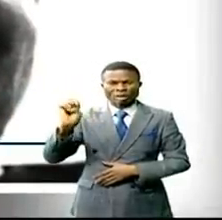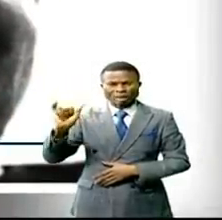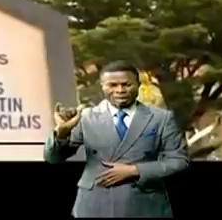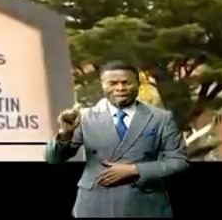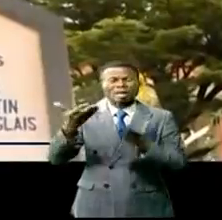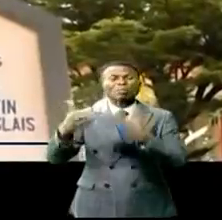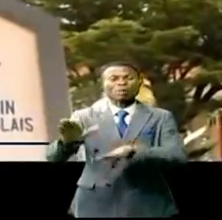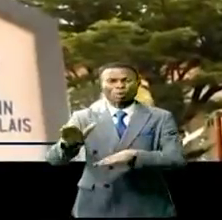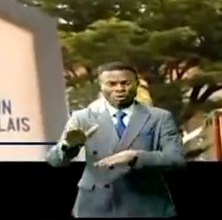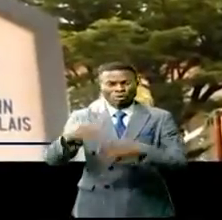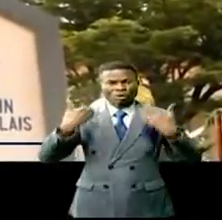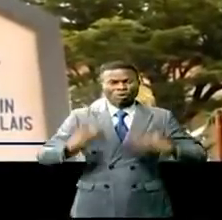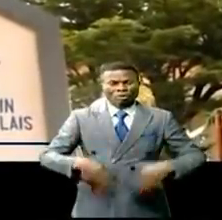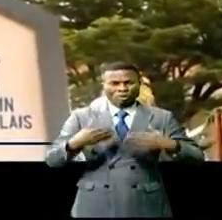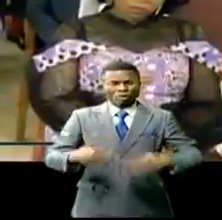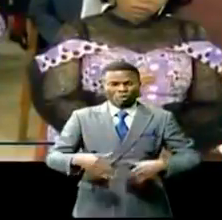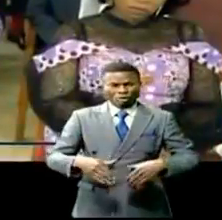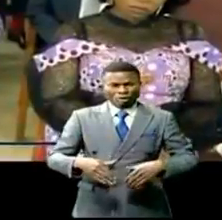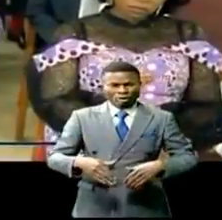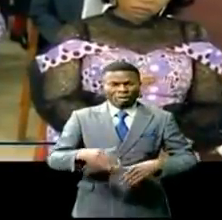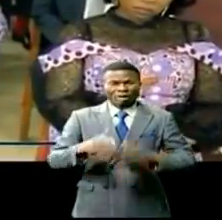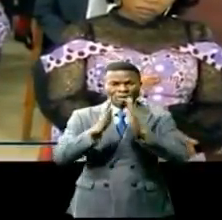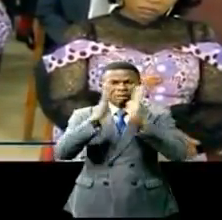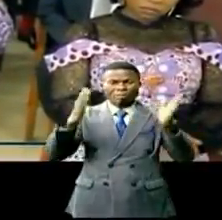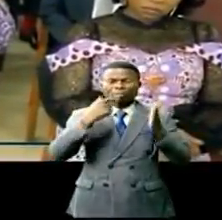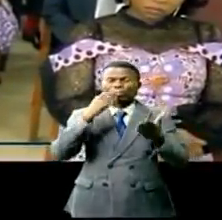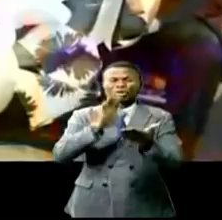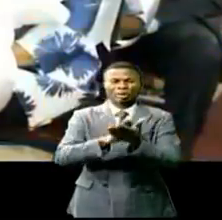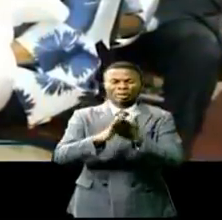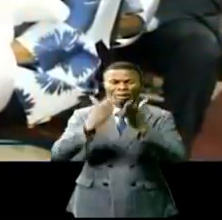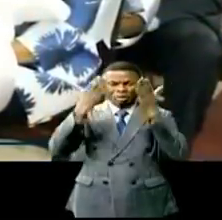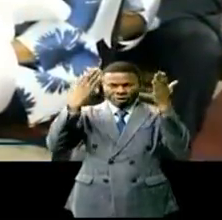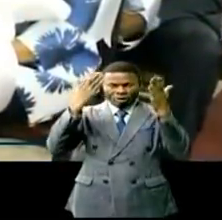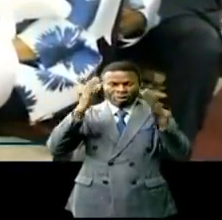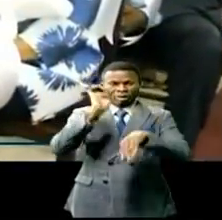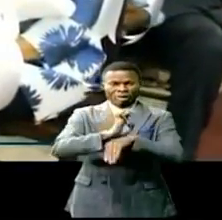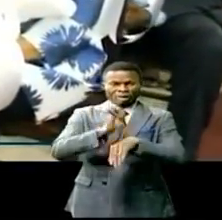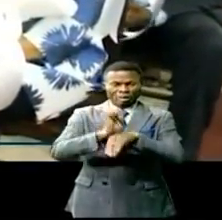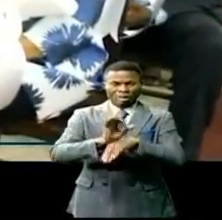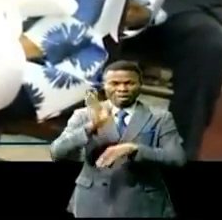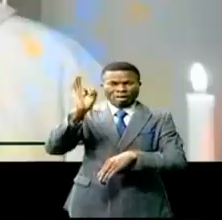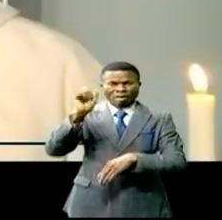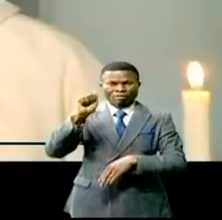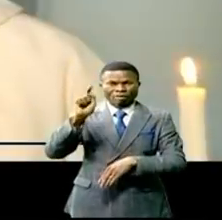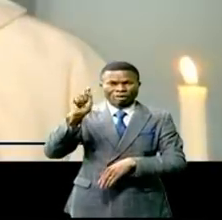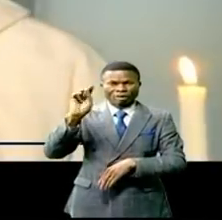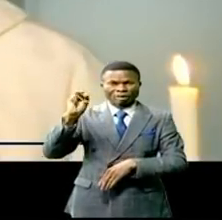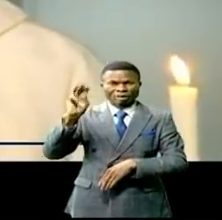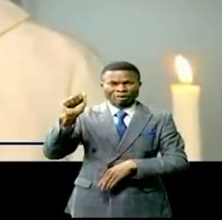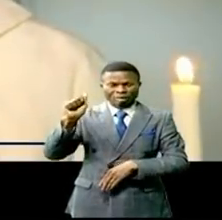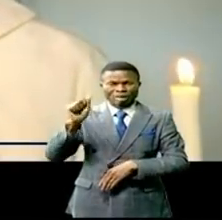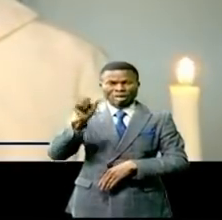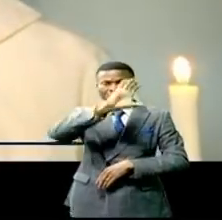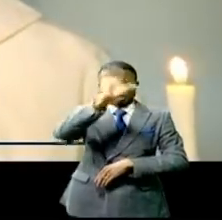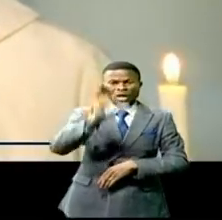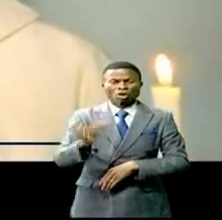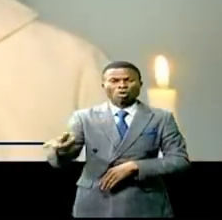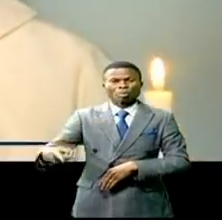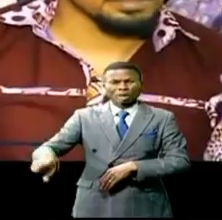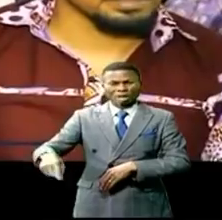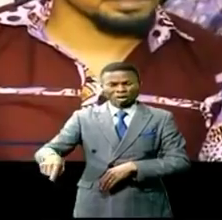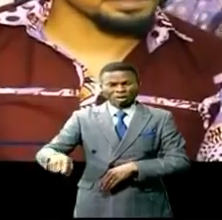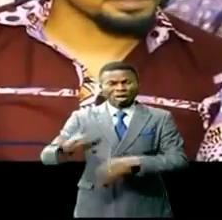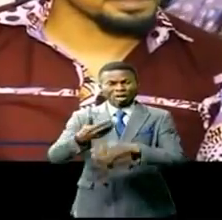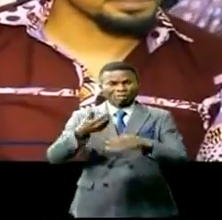a été célébré au cours d'une messe d'action de grâce aux en l'église notre dame de fatima dans la commune de la gombe et mais bien avant cela